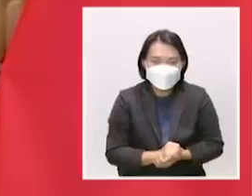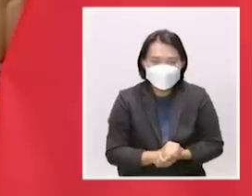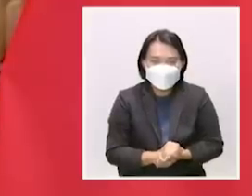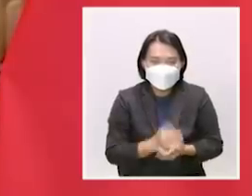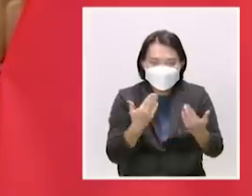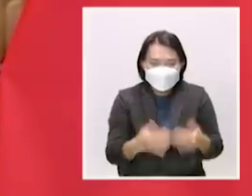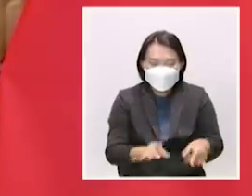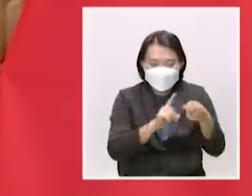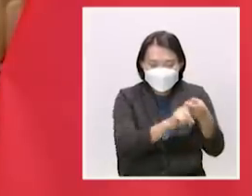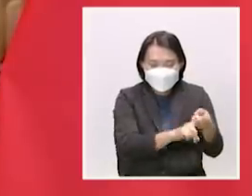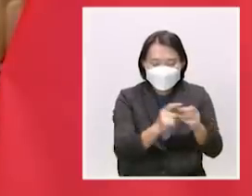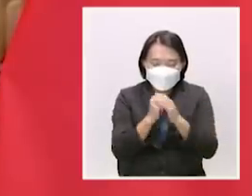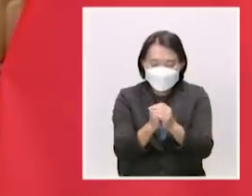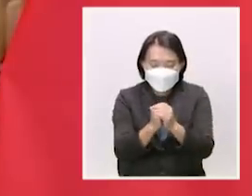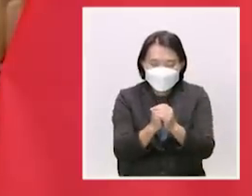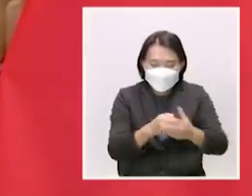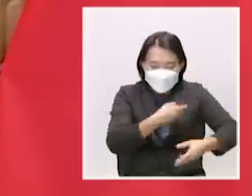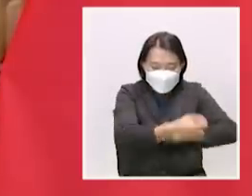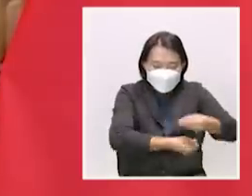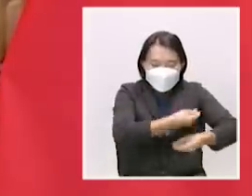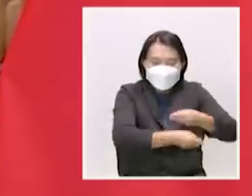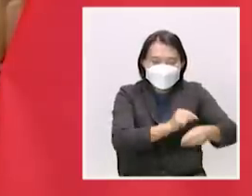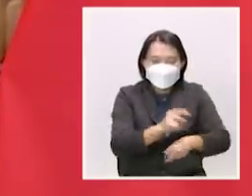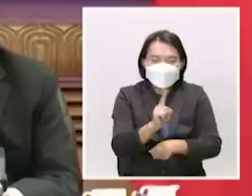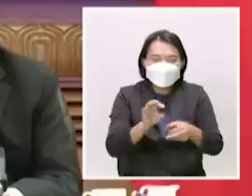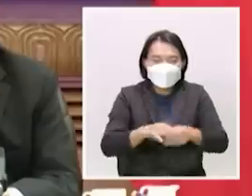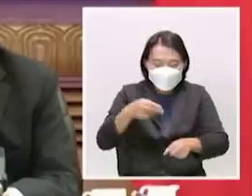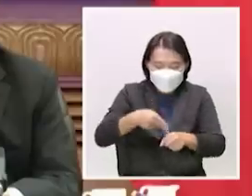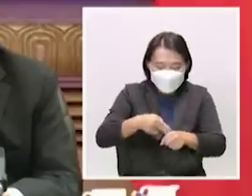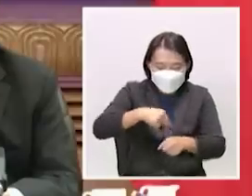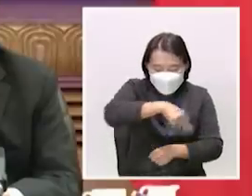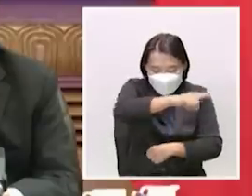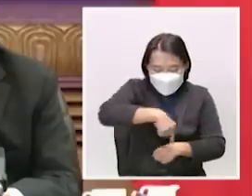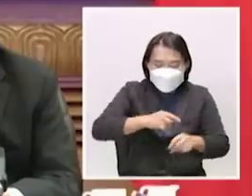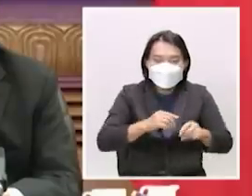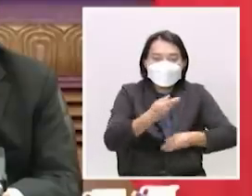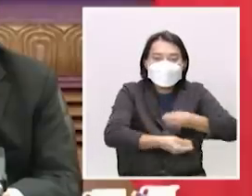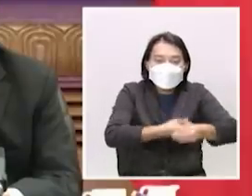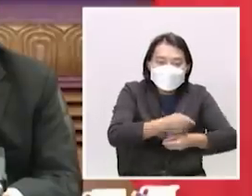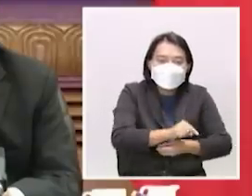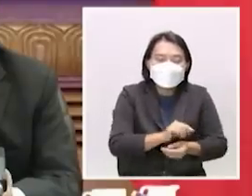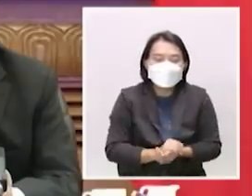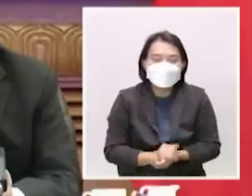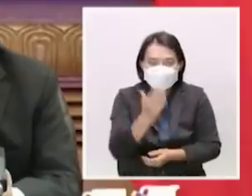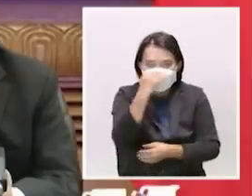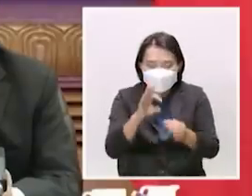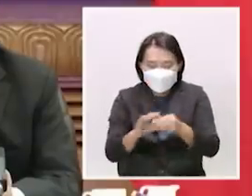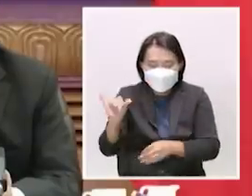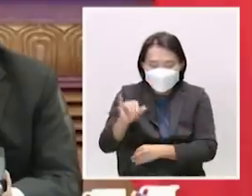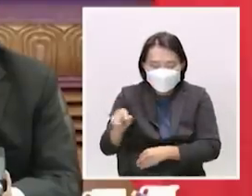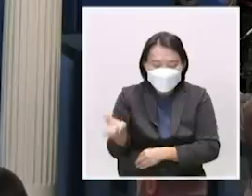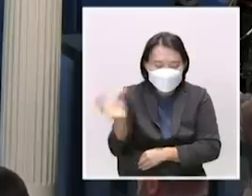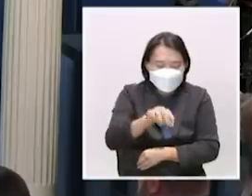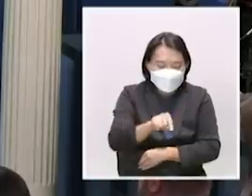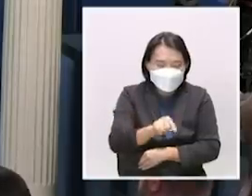จีนไปเรอยไม่วาจะเป็นการ์คาการไขน้มันแหล badly qualified กรณรชาตกลเมื่ hvadตตกเขาควบาทอยน